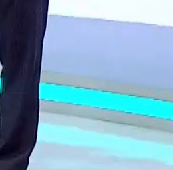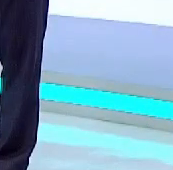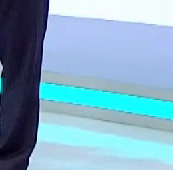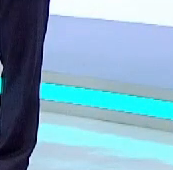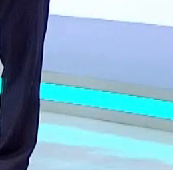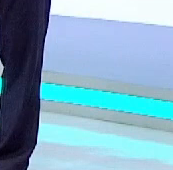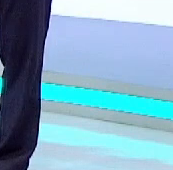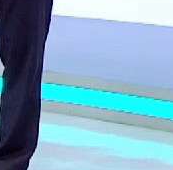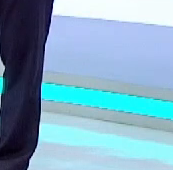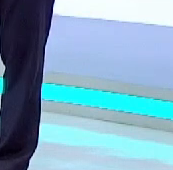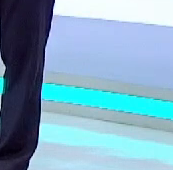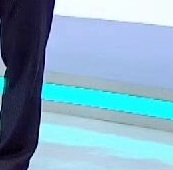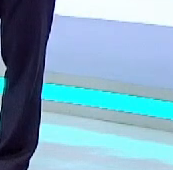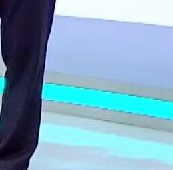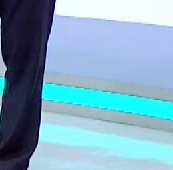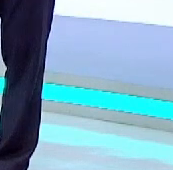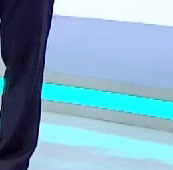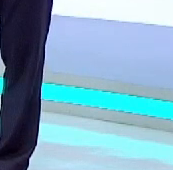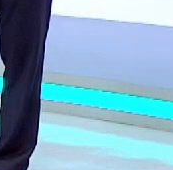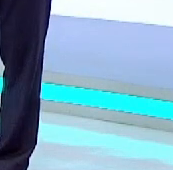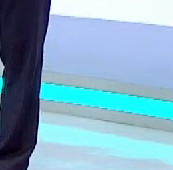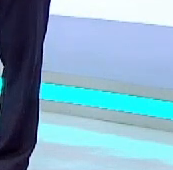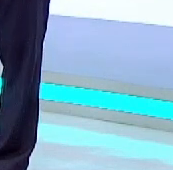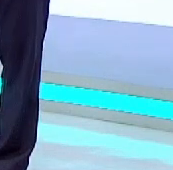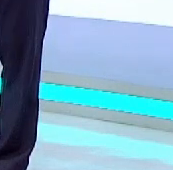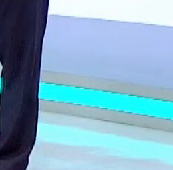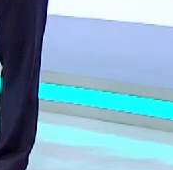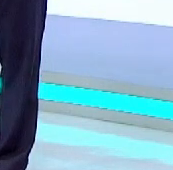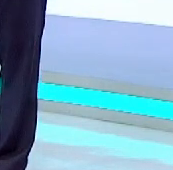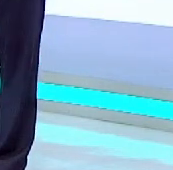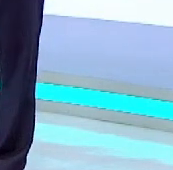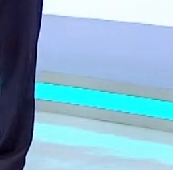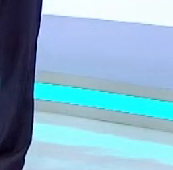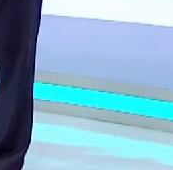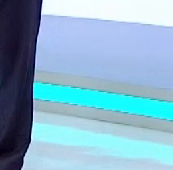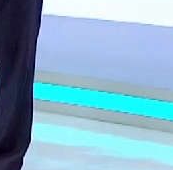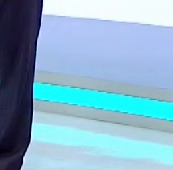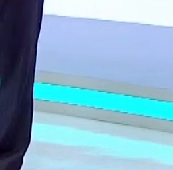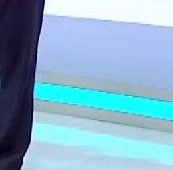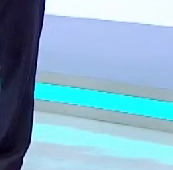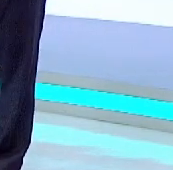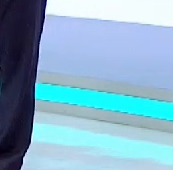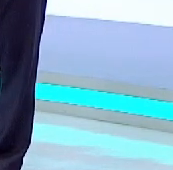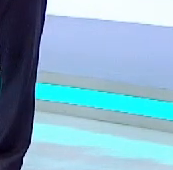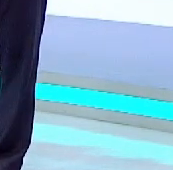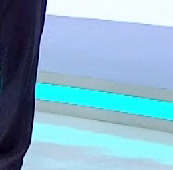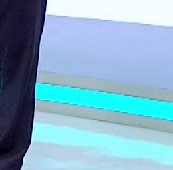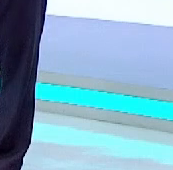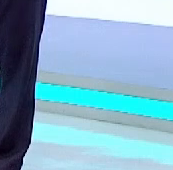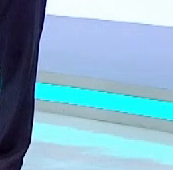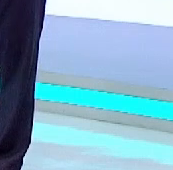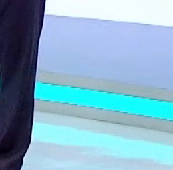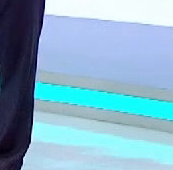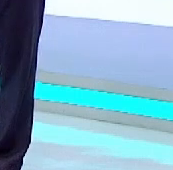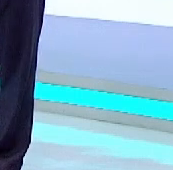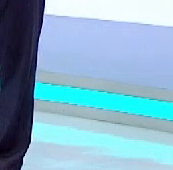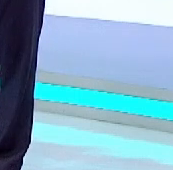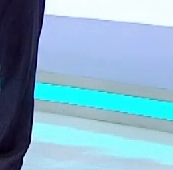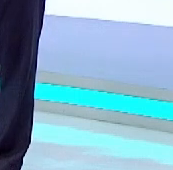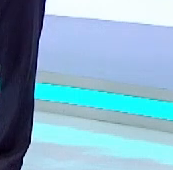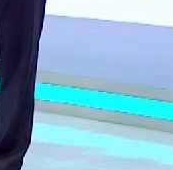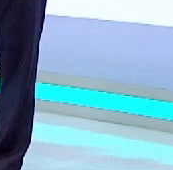At naway na busog po kayo sa maiinit na balita sa oras na ito. Araw-araw pong tumutok sa Balitang Hali para sa mga balitang walang kinikilingan,